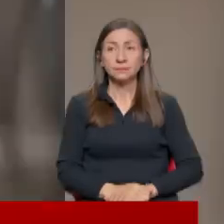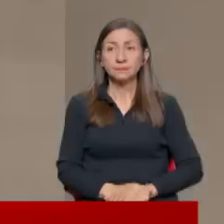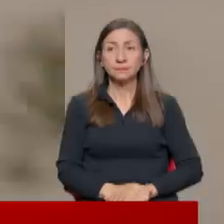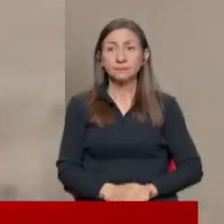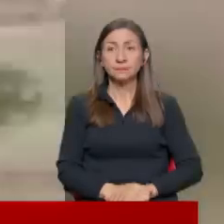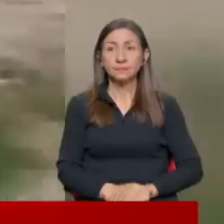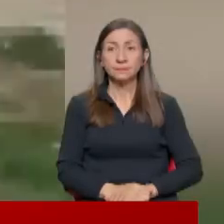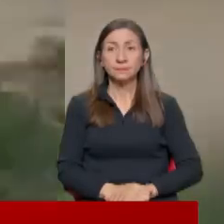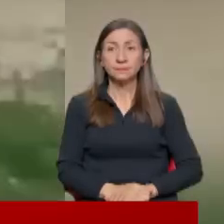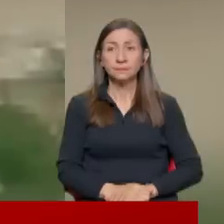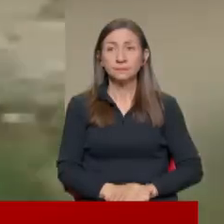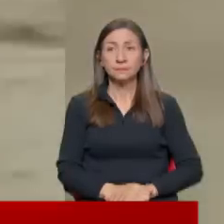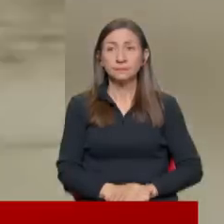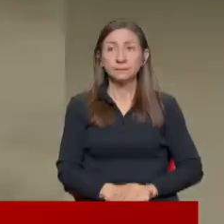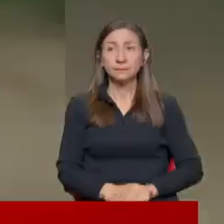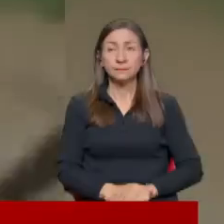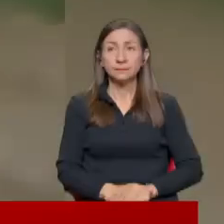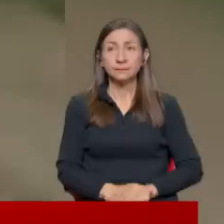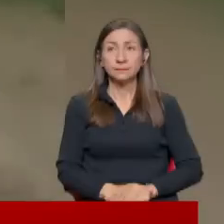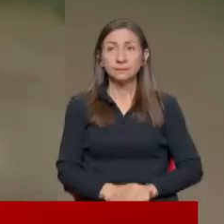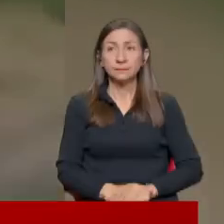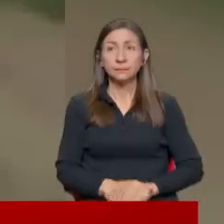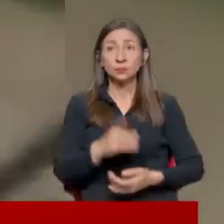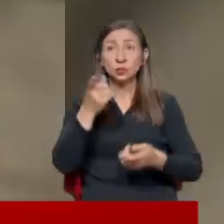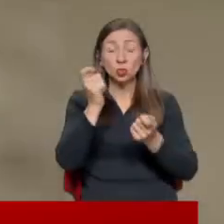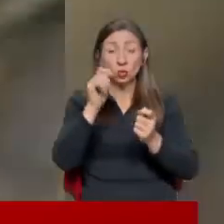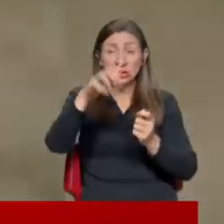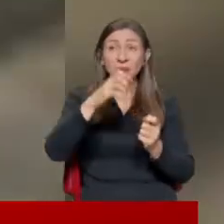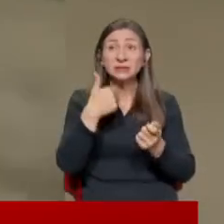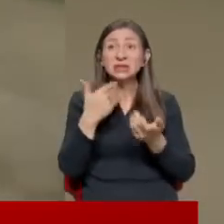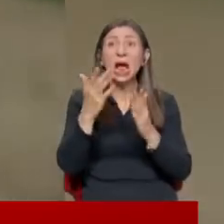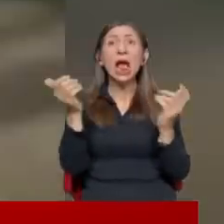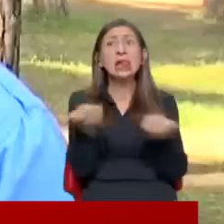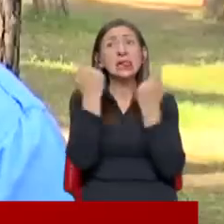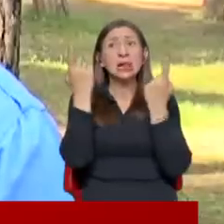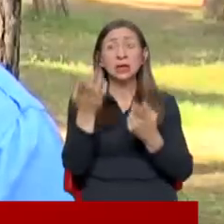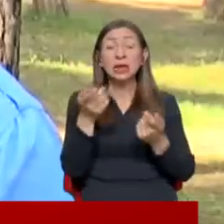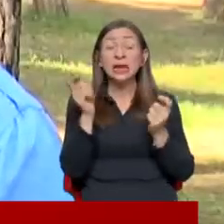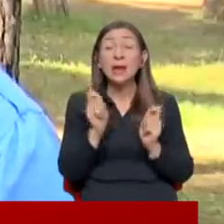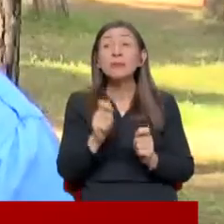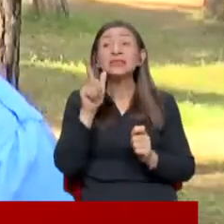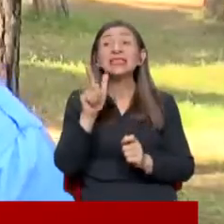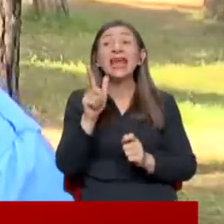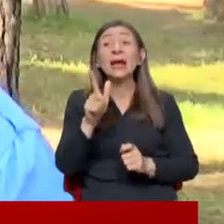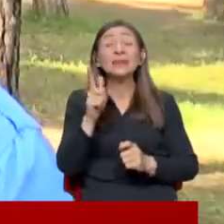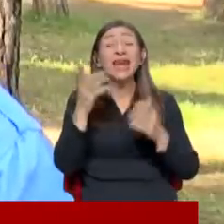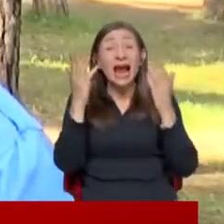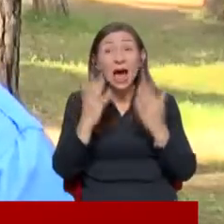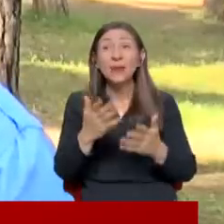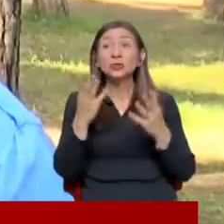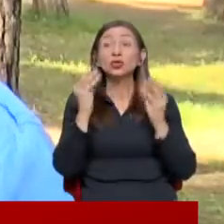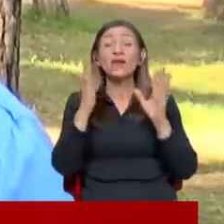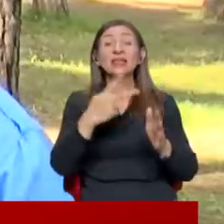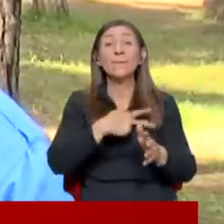Andırın sele gidiyor arkadaşlar, andırın sele gidiyor. Yapacağı zor gidiyor, baksana biz nasıl gidecek bu kurtarıcıyla. Yapılması gerekmesine rağmen